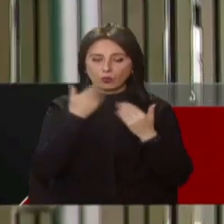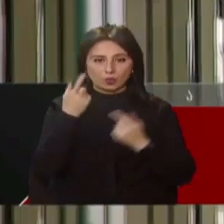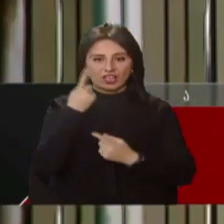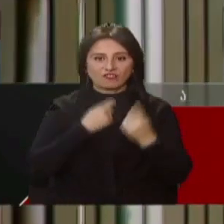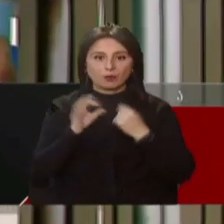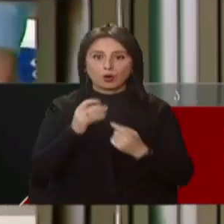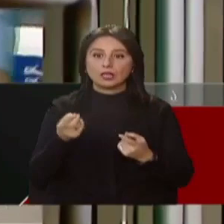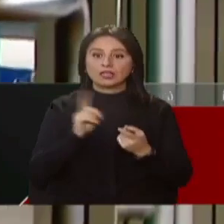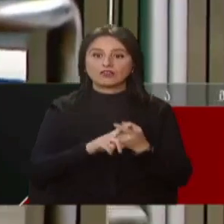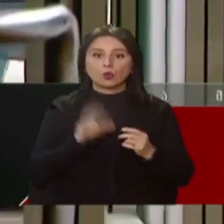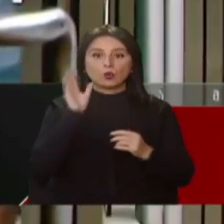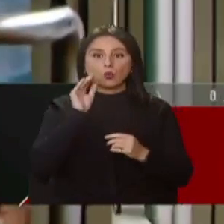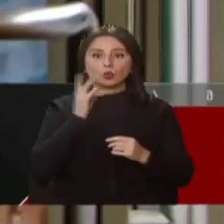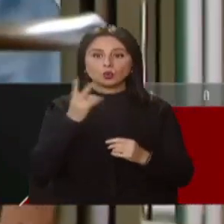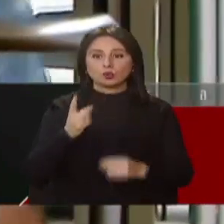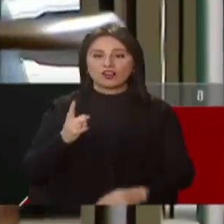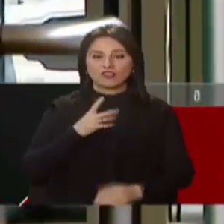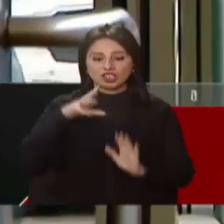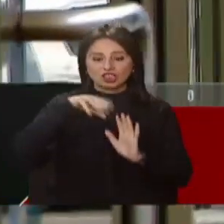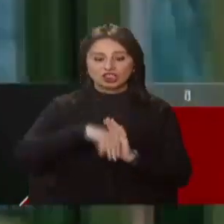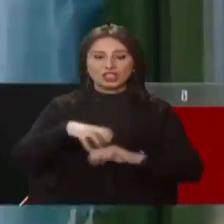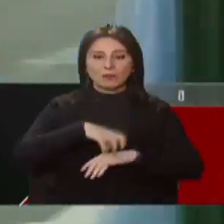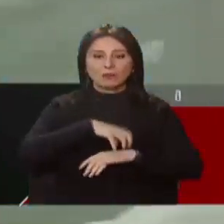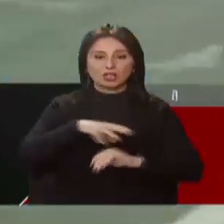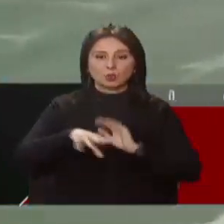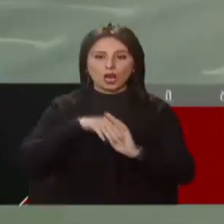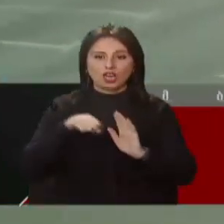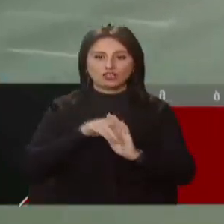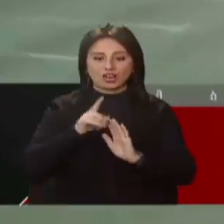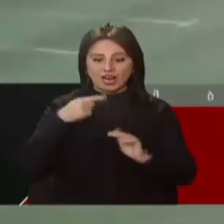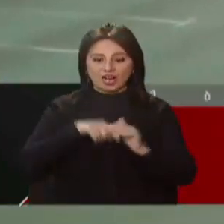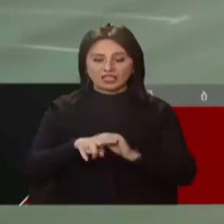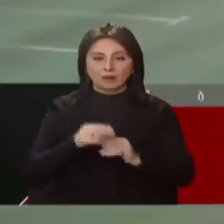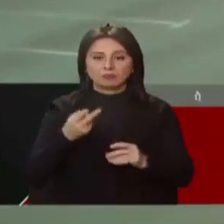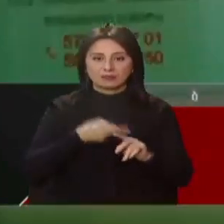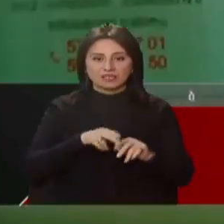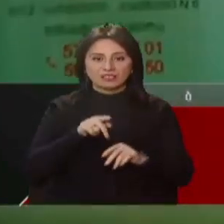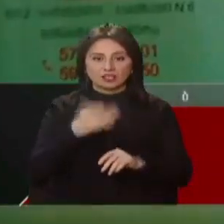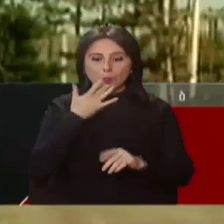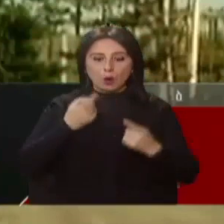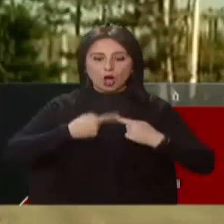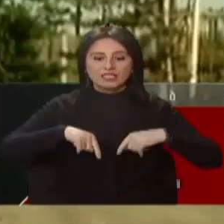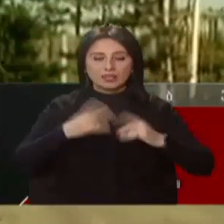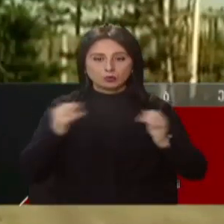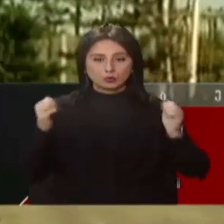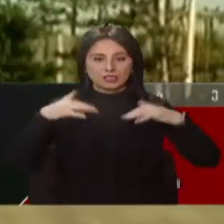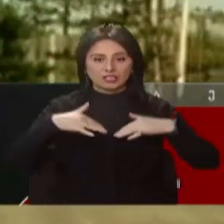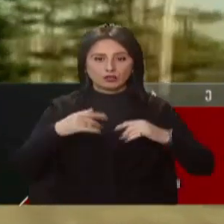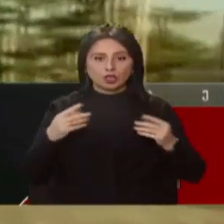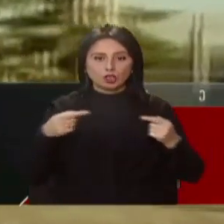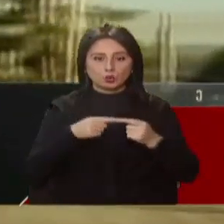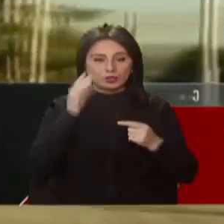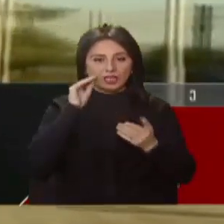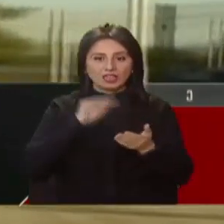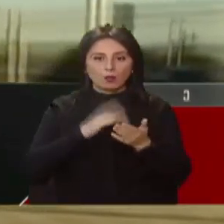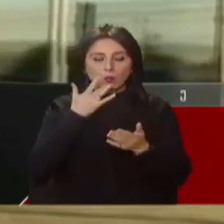ინფორმაცია იმასთან დაკავშირებით, თუ როდის უნდა ველოდოთ შიდა პარტიულ არჩევნებს, რადგან ამისათვის ახლა პოლიცაბჭო უნდა შეიკრიბოს და ზუსტი თარიღი